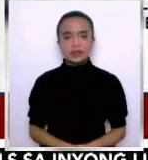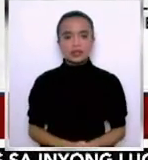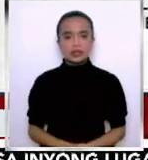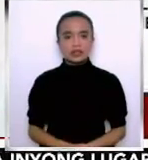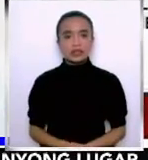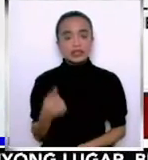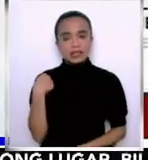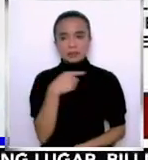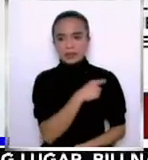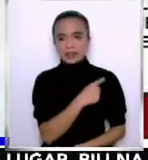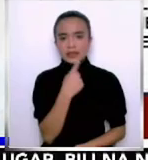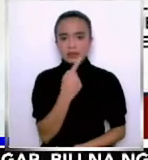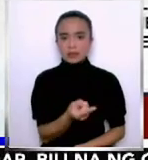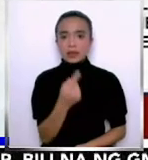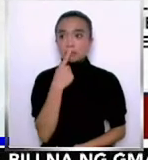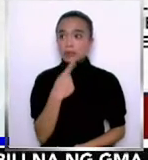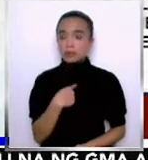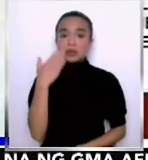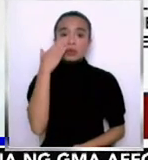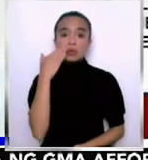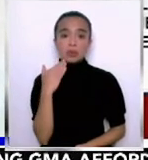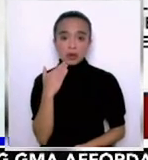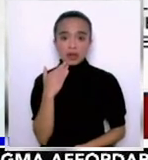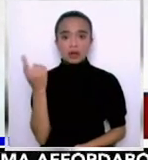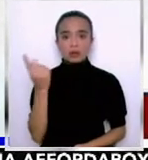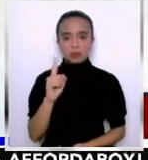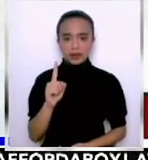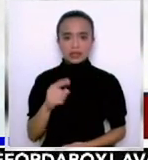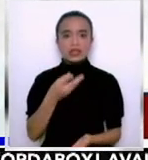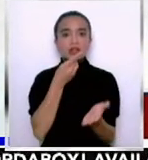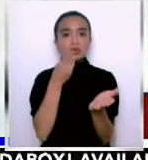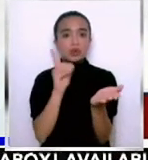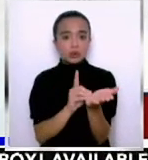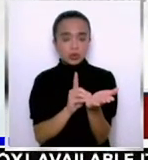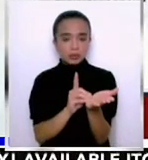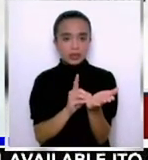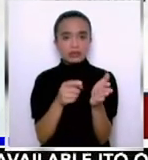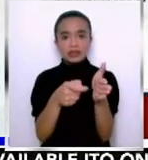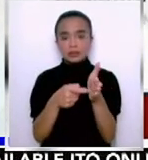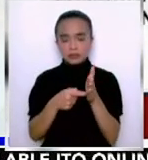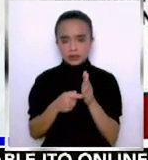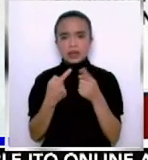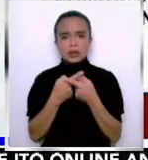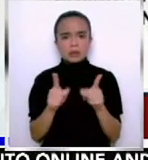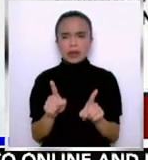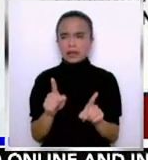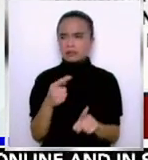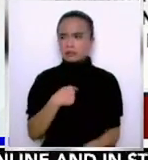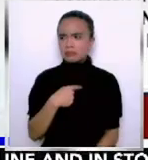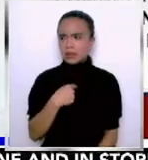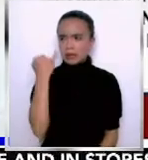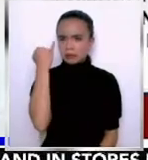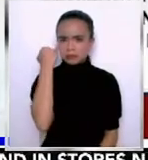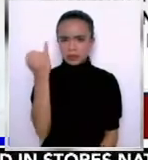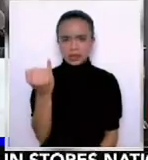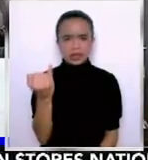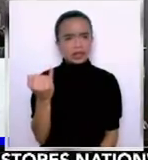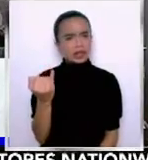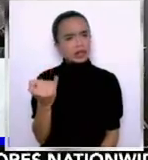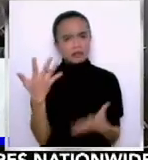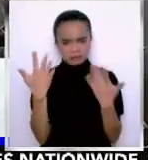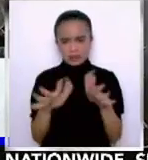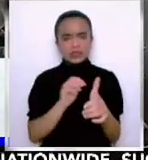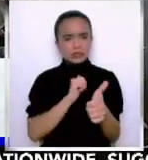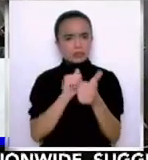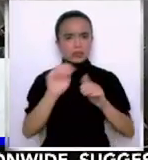kakulangan din daw yung iba na mga documentary requirements, pero ang alam ko po na-submit na nila lahat. Ayon